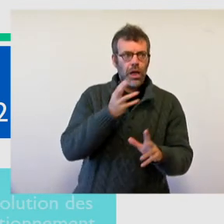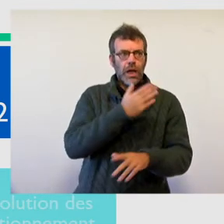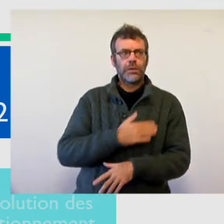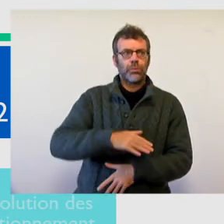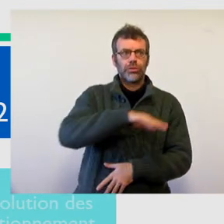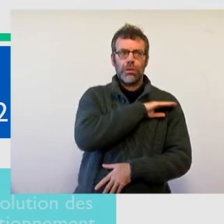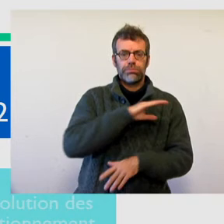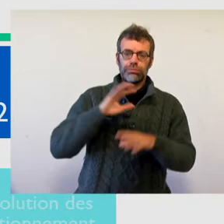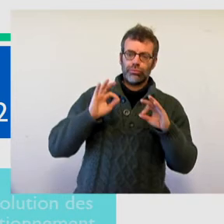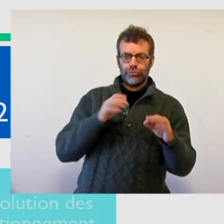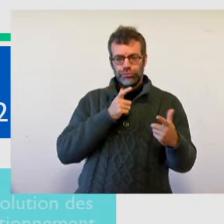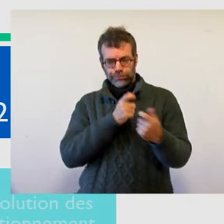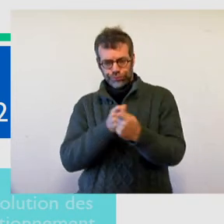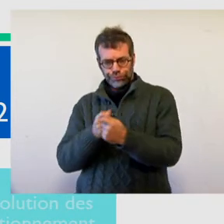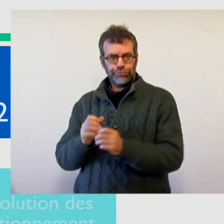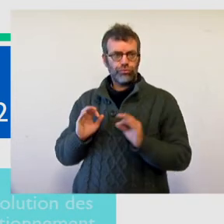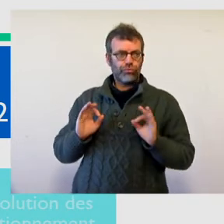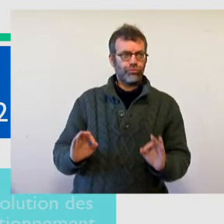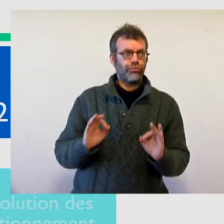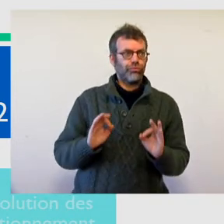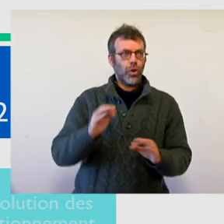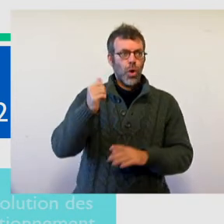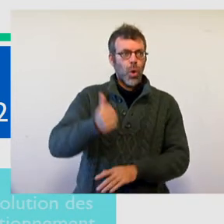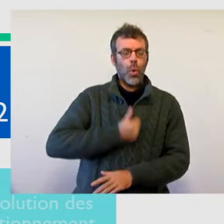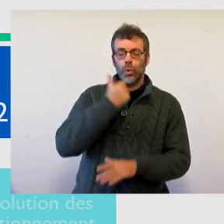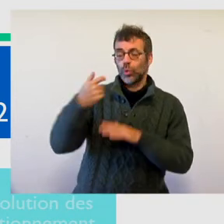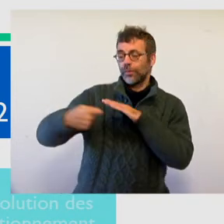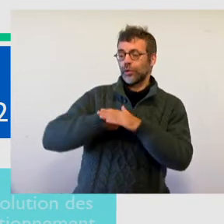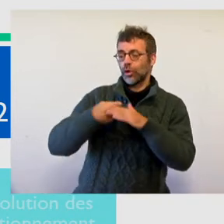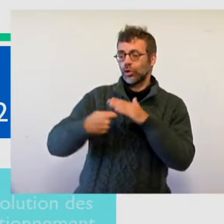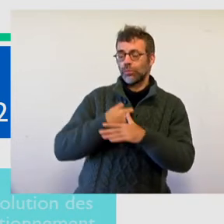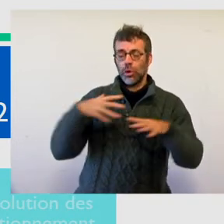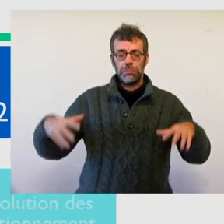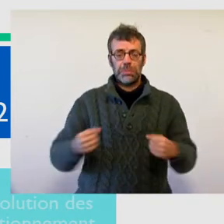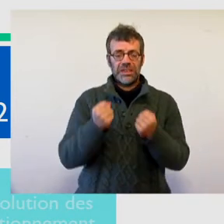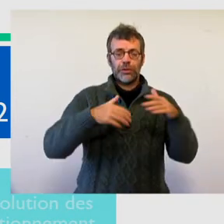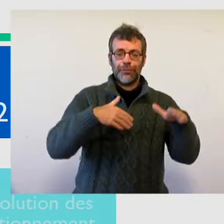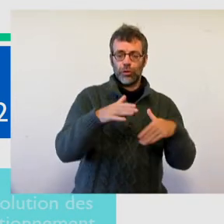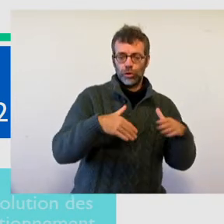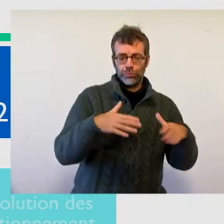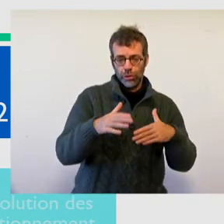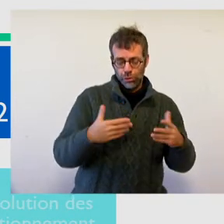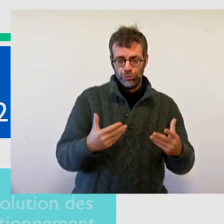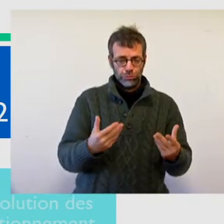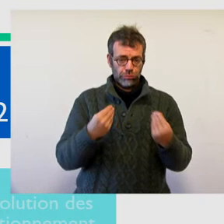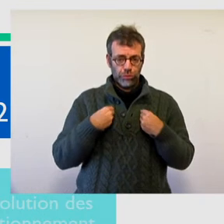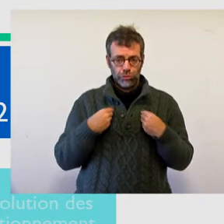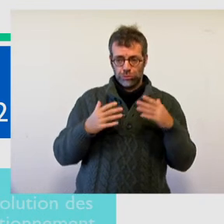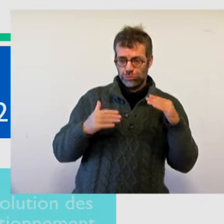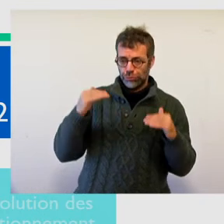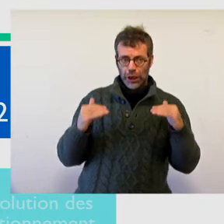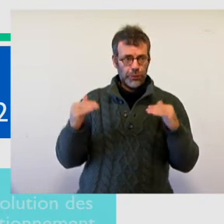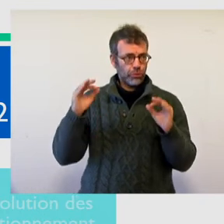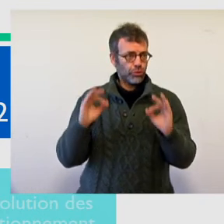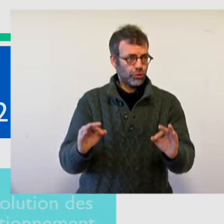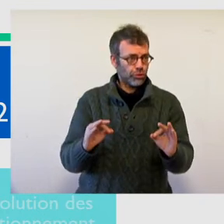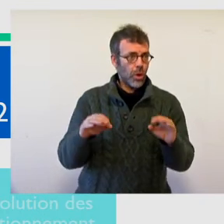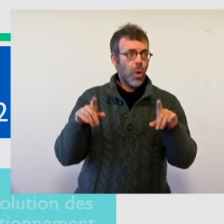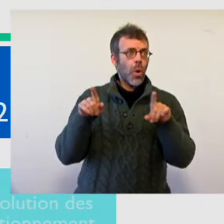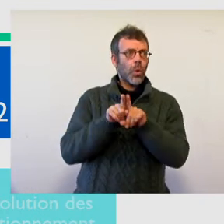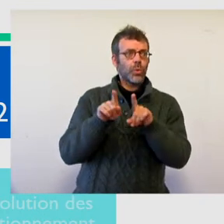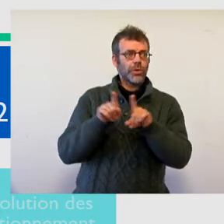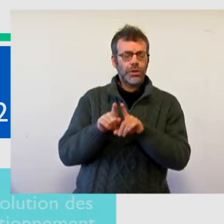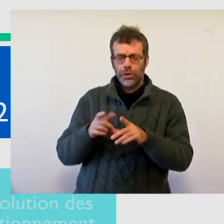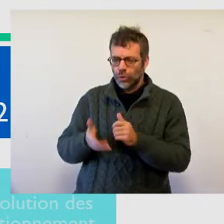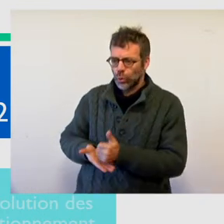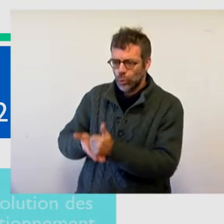insufflée, un autofinancement pérennisé par la maîtrise du fonctionnement, un soutien accru aux associations et à nos partenaires et